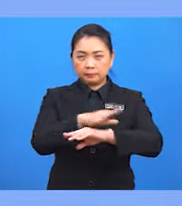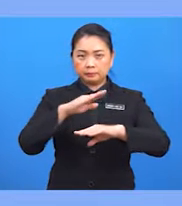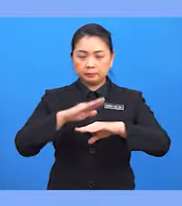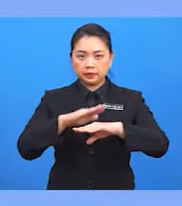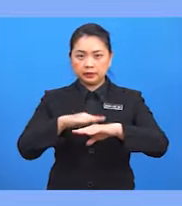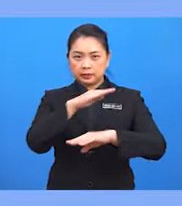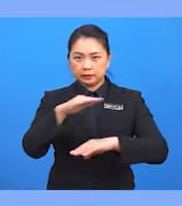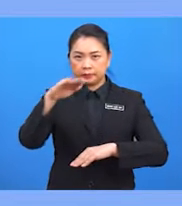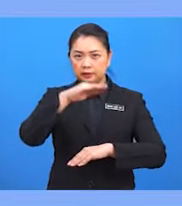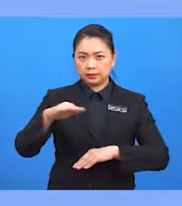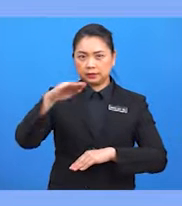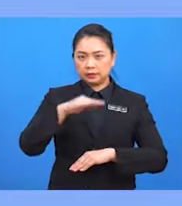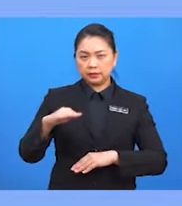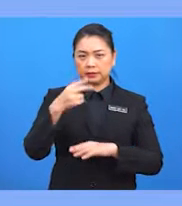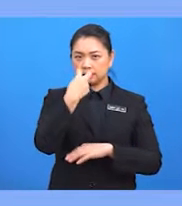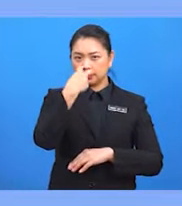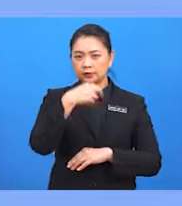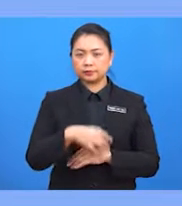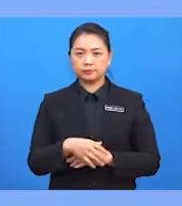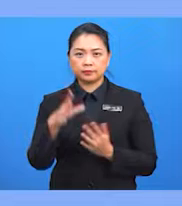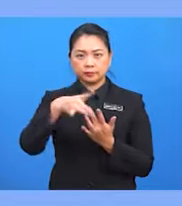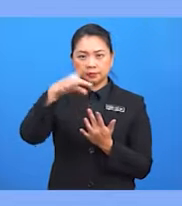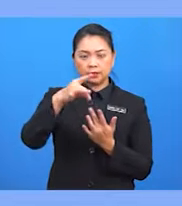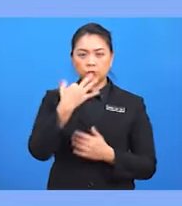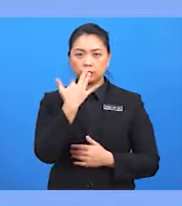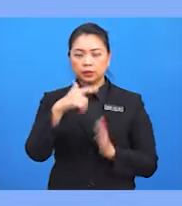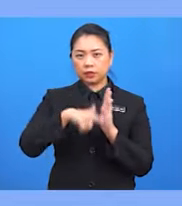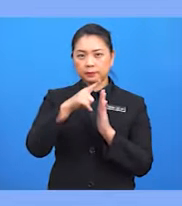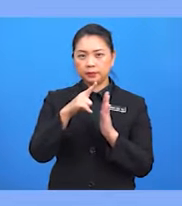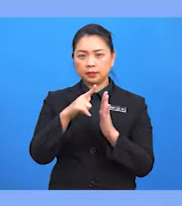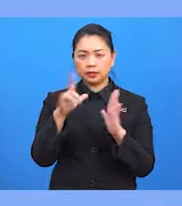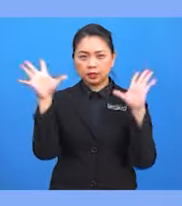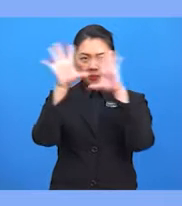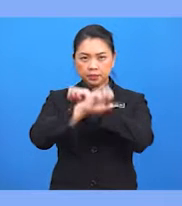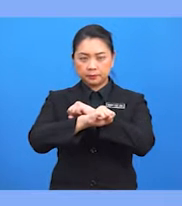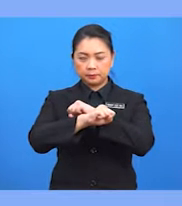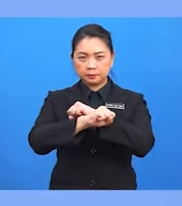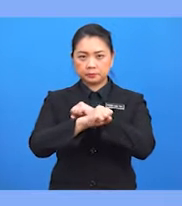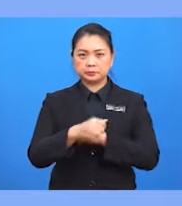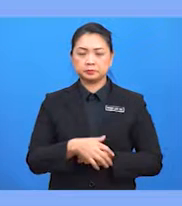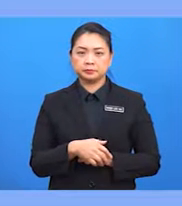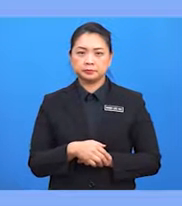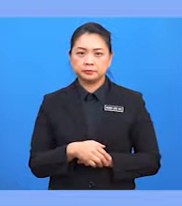Gunakan brush tool. Pilih warna lebih gelap daripada warna asal.